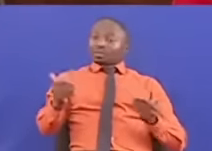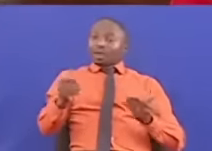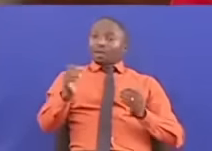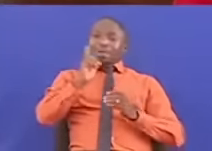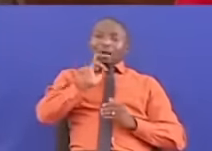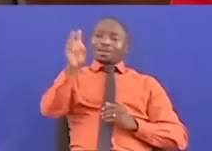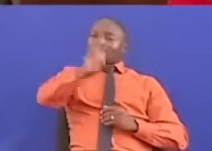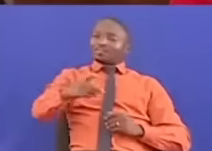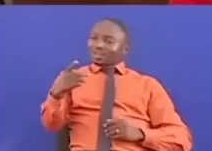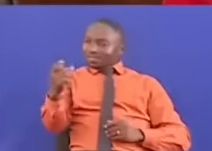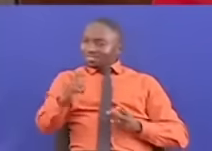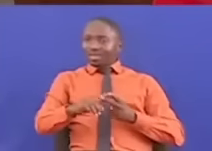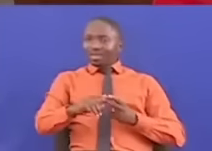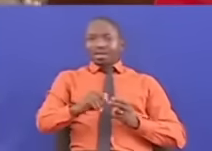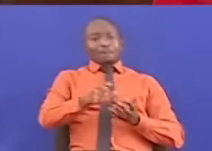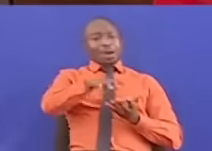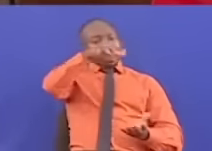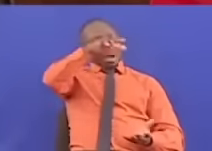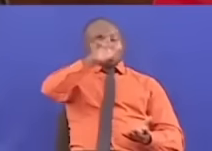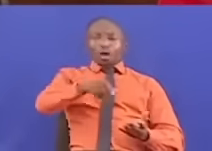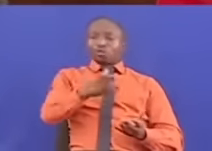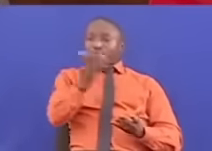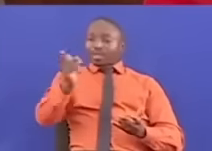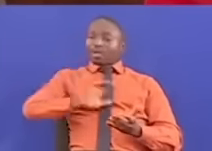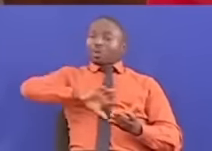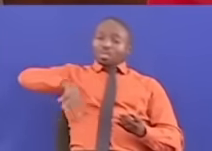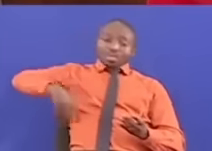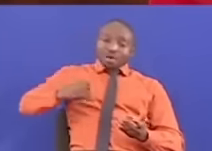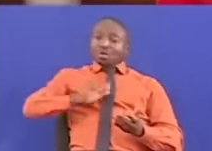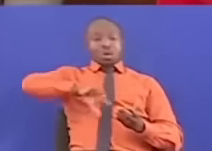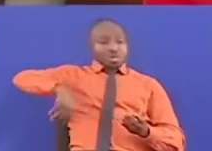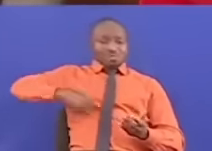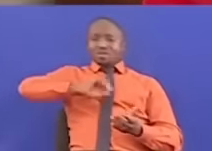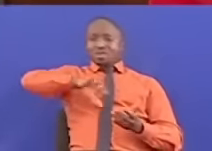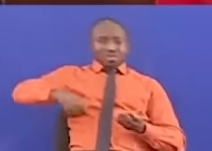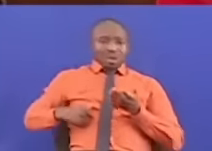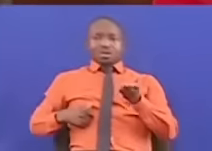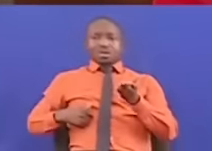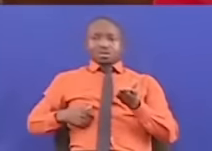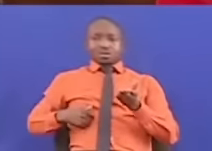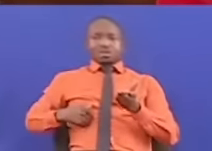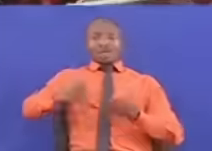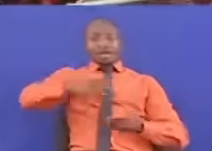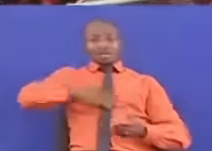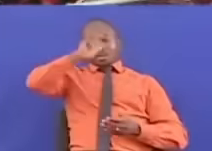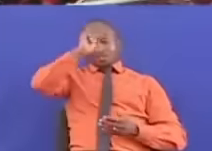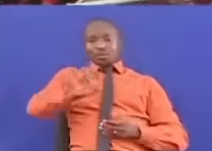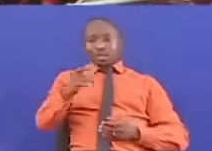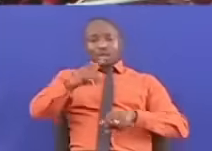mama anuta fedha anaza kiku wako viak fulani hivi wanaka hela asante sana